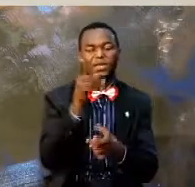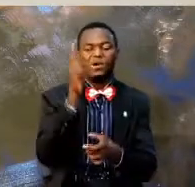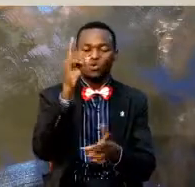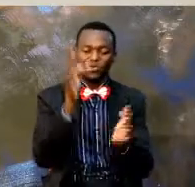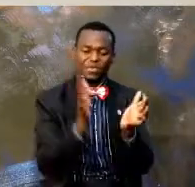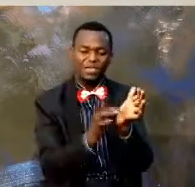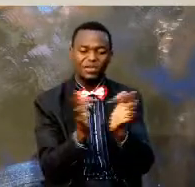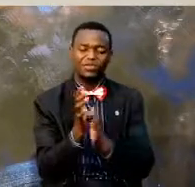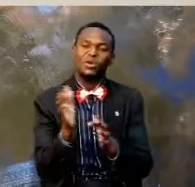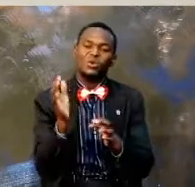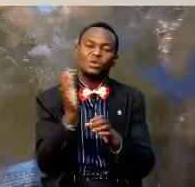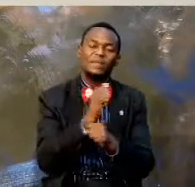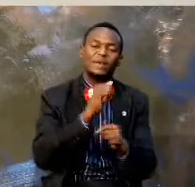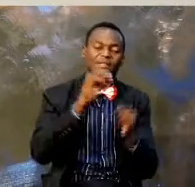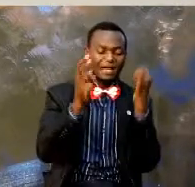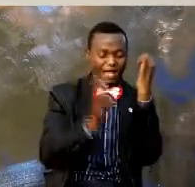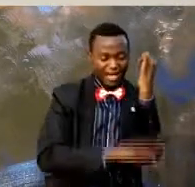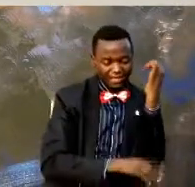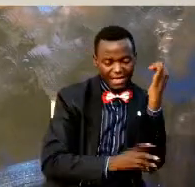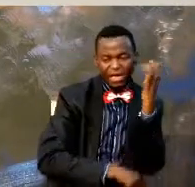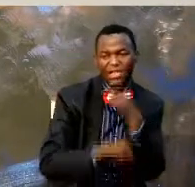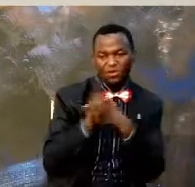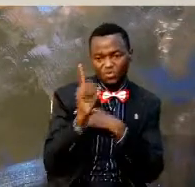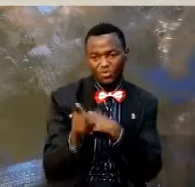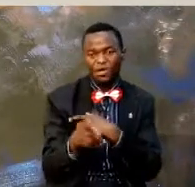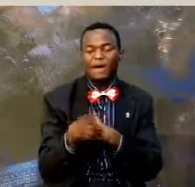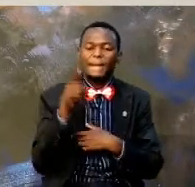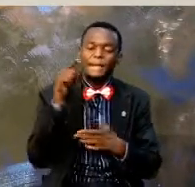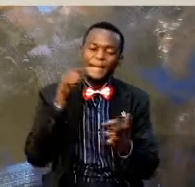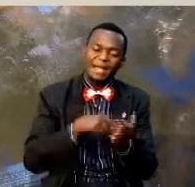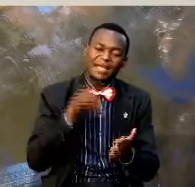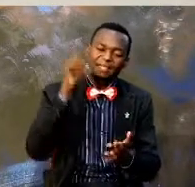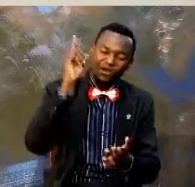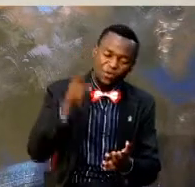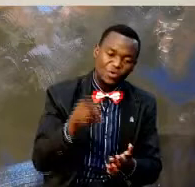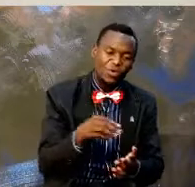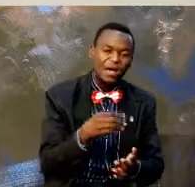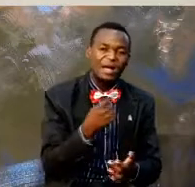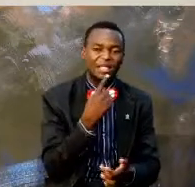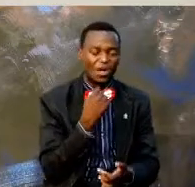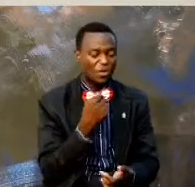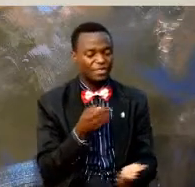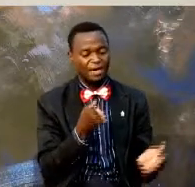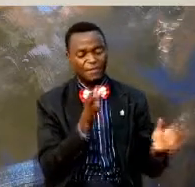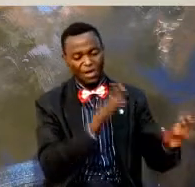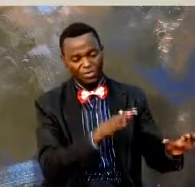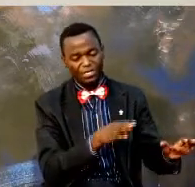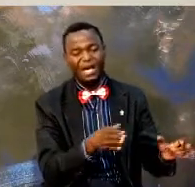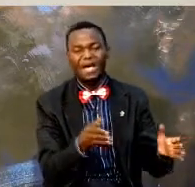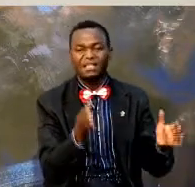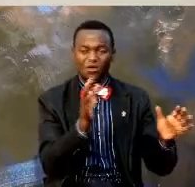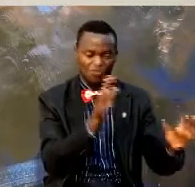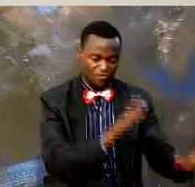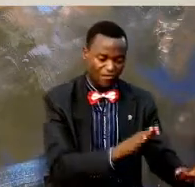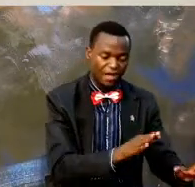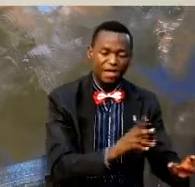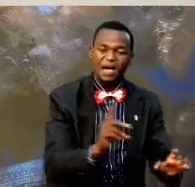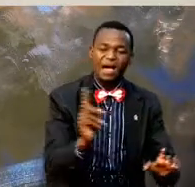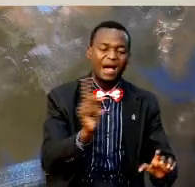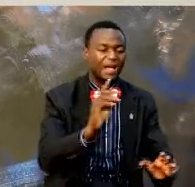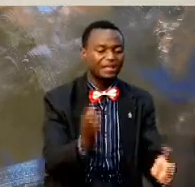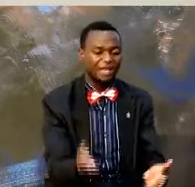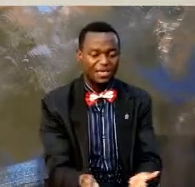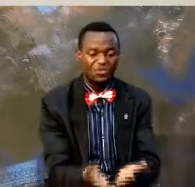utapata hasara mpendwa, maana hata na yeye ataonja mauti, atakwenda kaburini na hata inuka. Ni